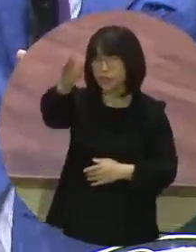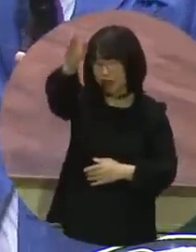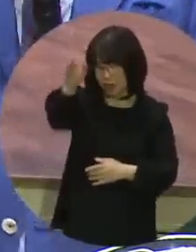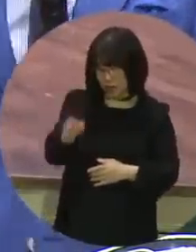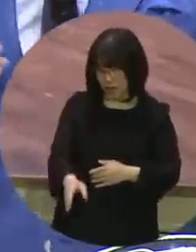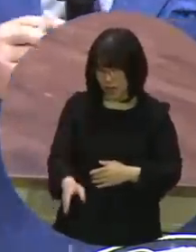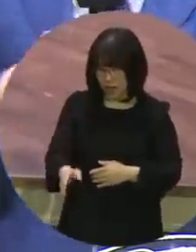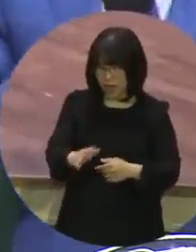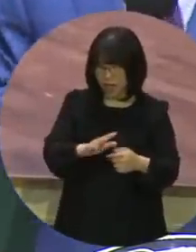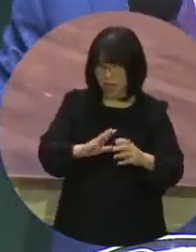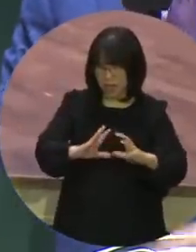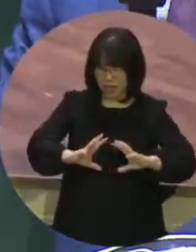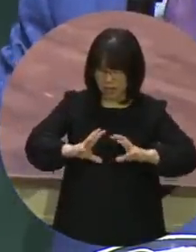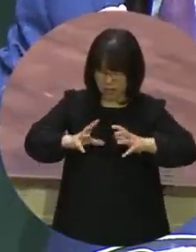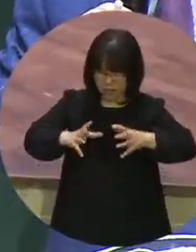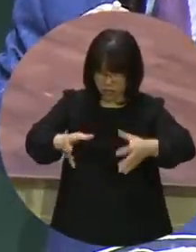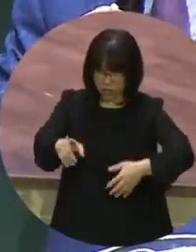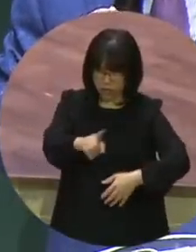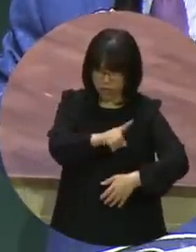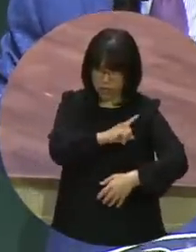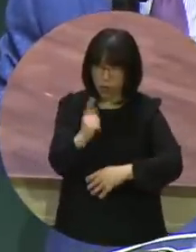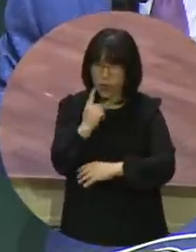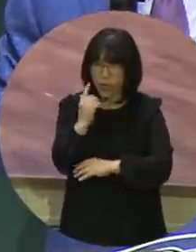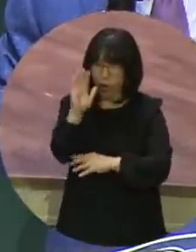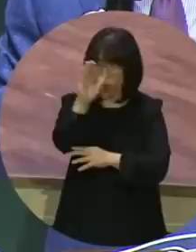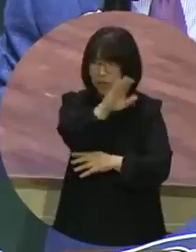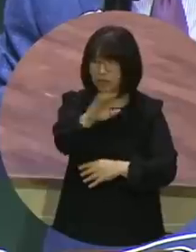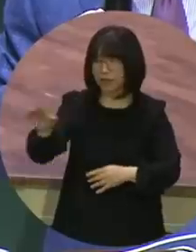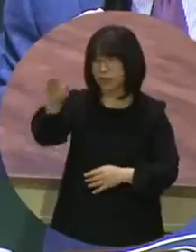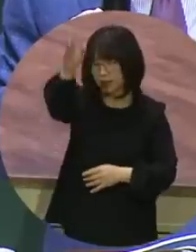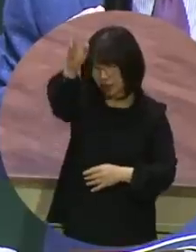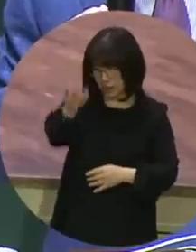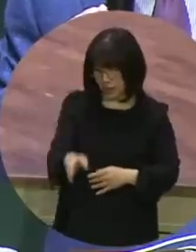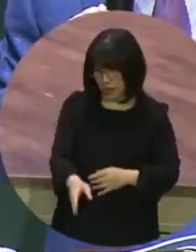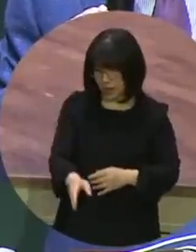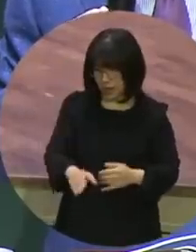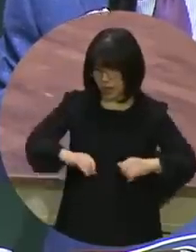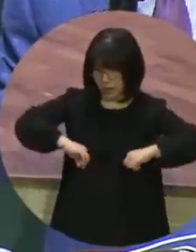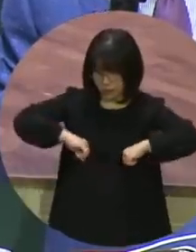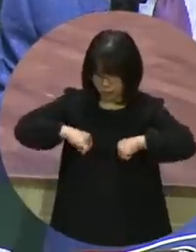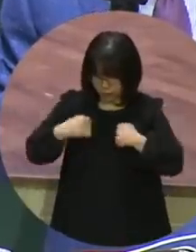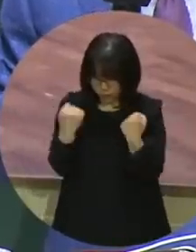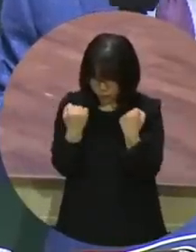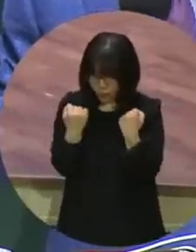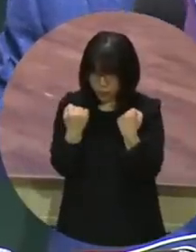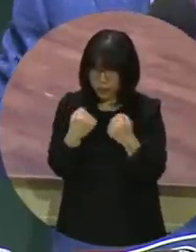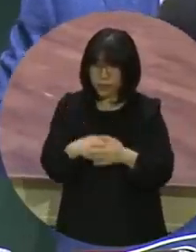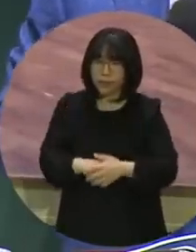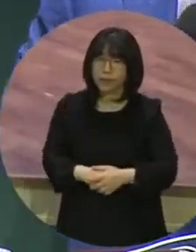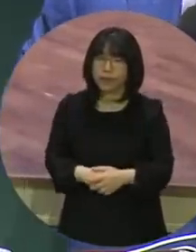지구상의 최고의 절정. 예수 그리스도의 십자가의 복종이